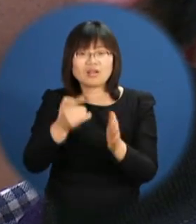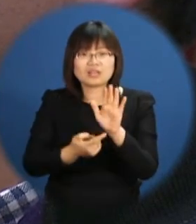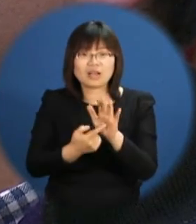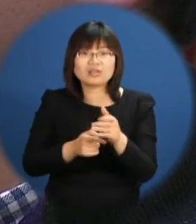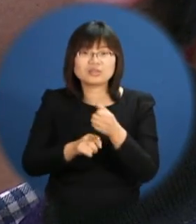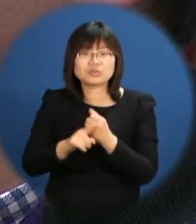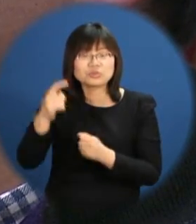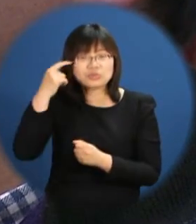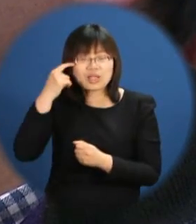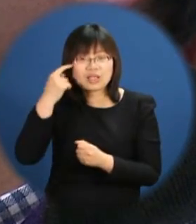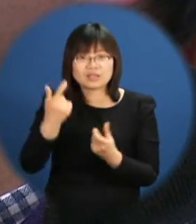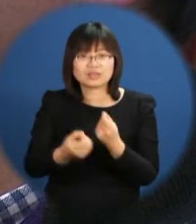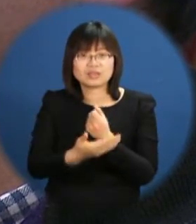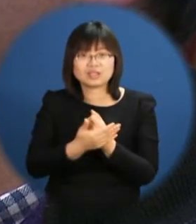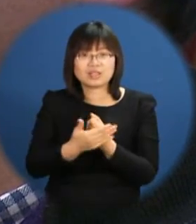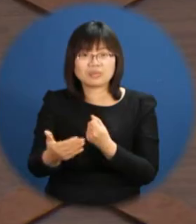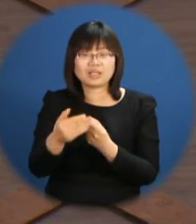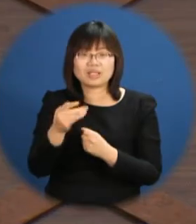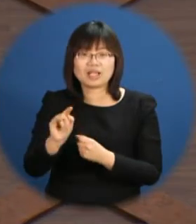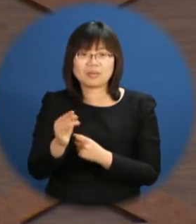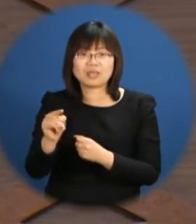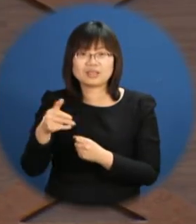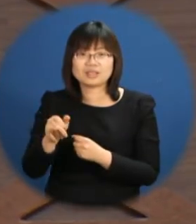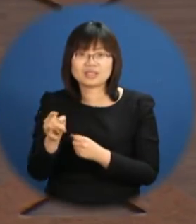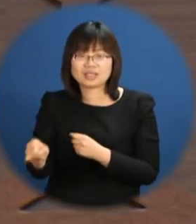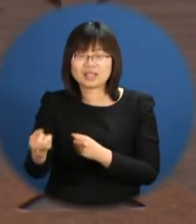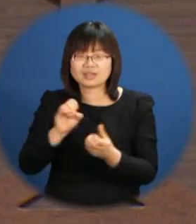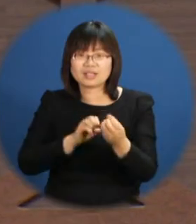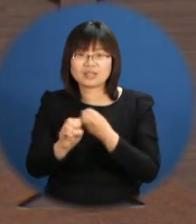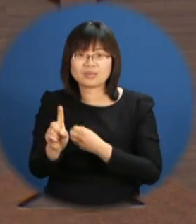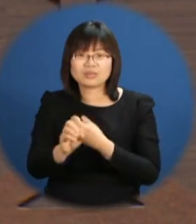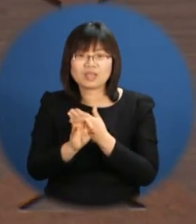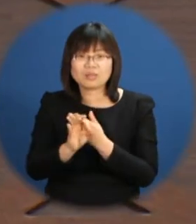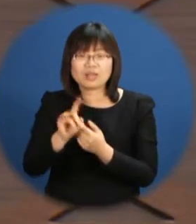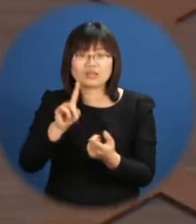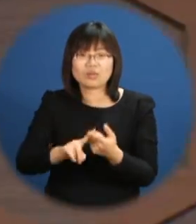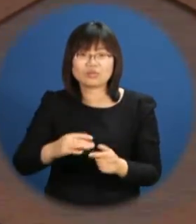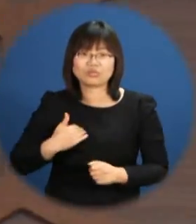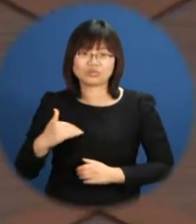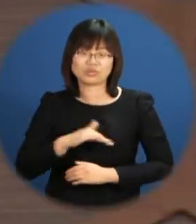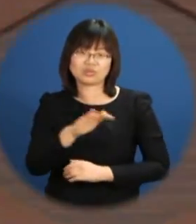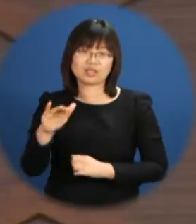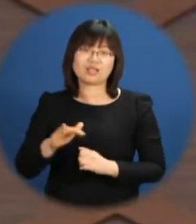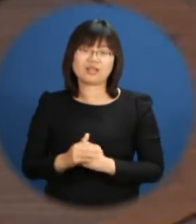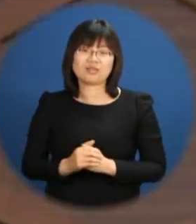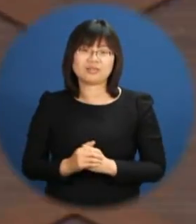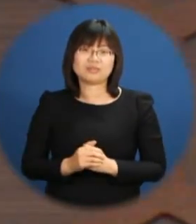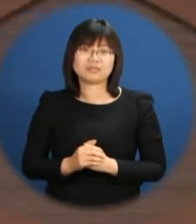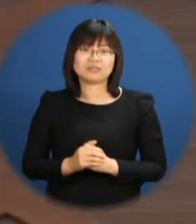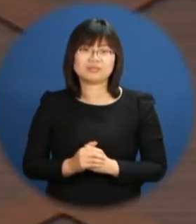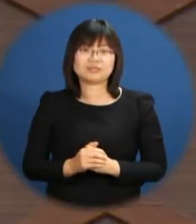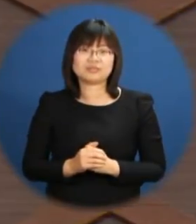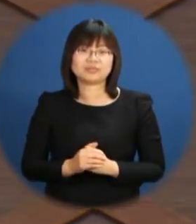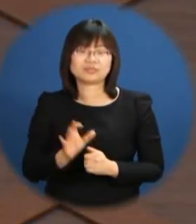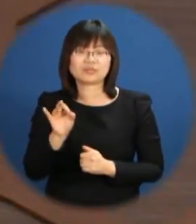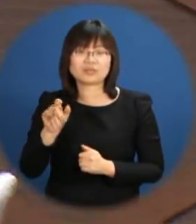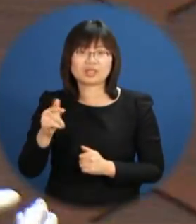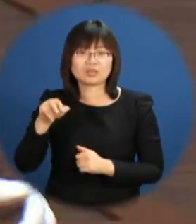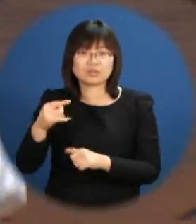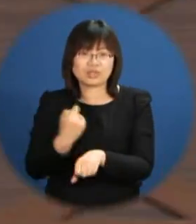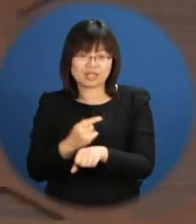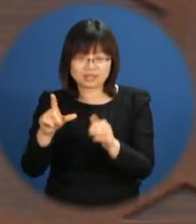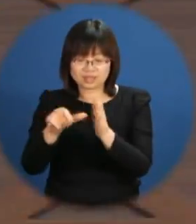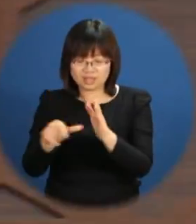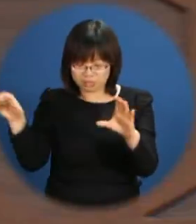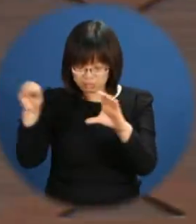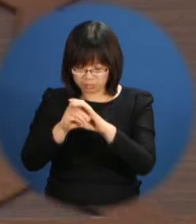뭐냐 그러니까 이 라바 지애가 대답하기를 그거는 우리가 에서 연소할 때 들어가는